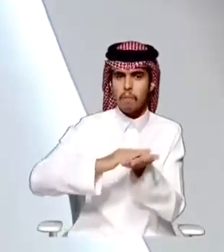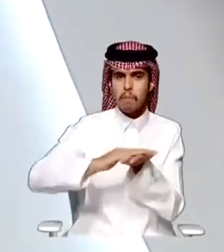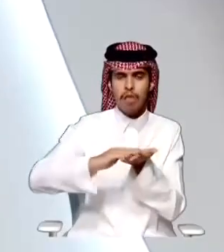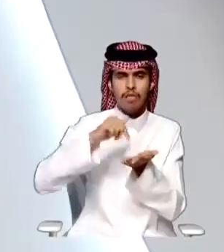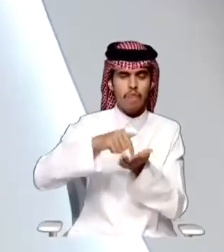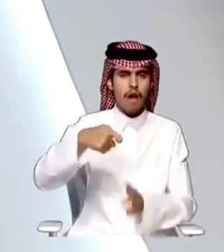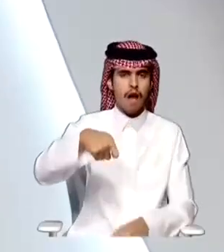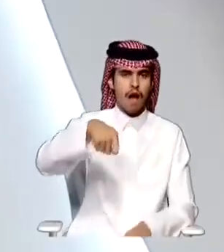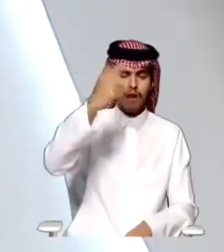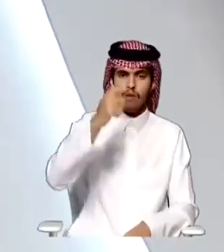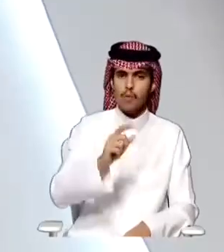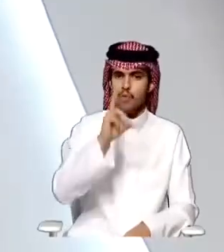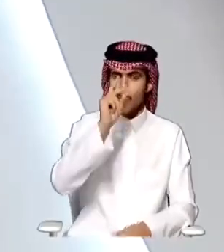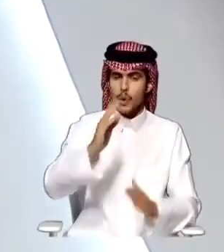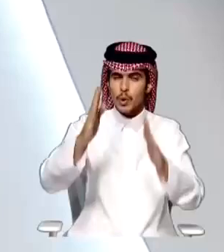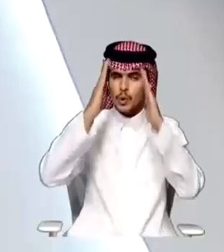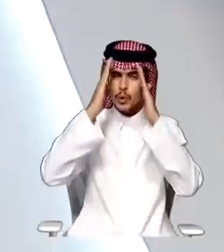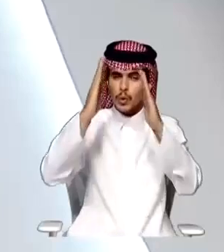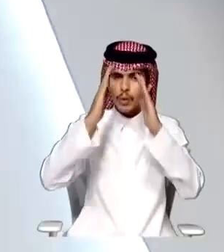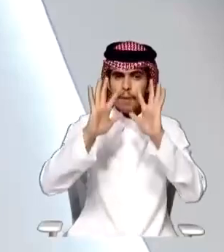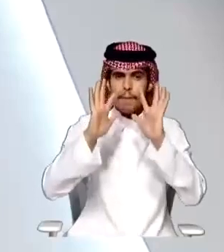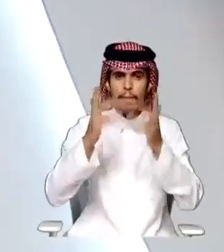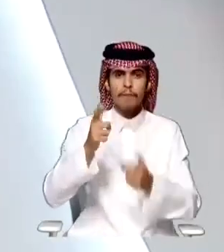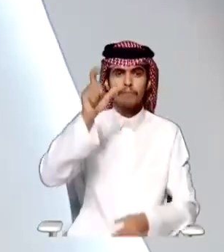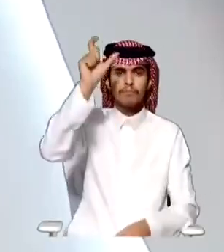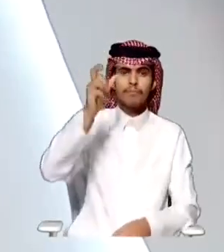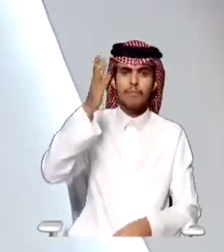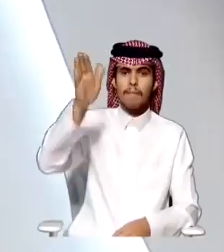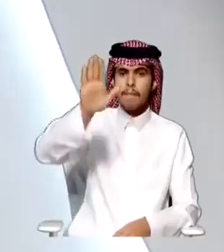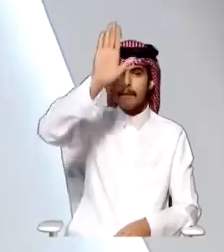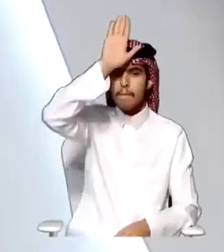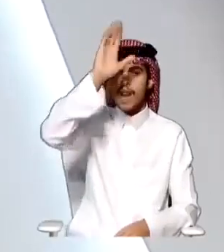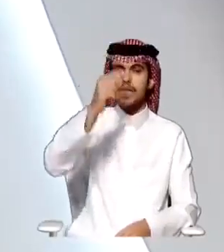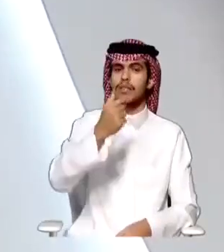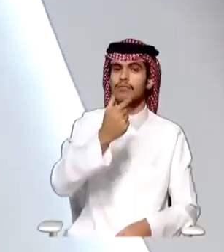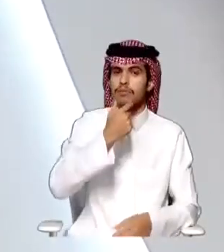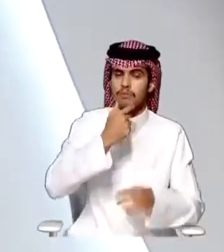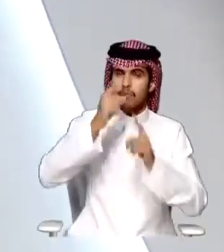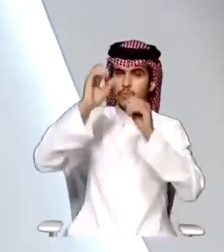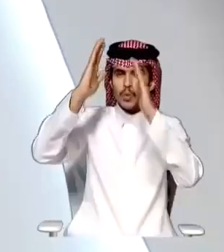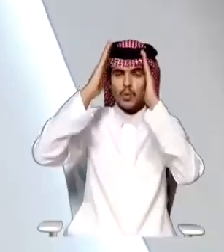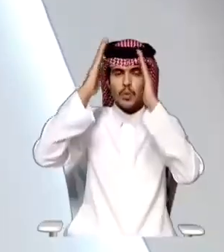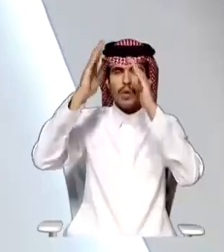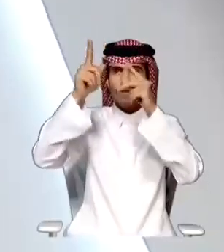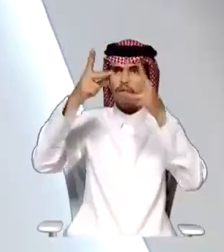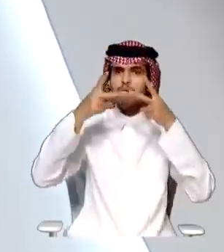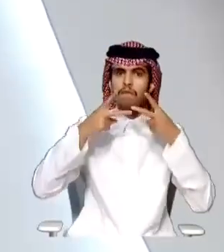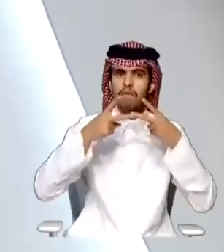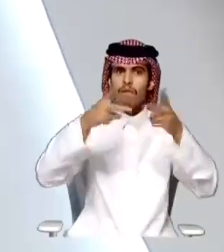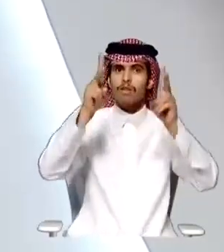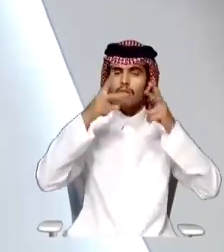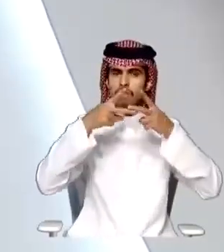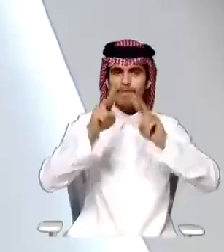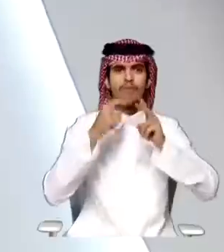اولا بالشكر الجزيل لخادم الحرمين الشريفين الملك سلمان بن عبد العزيز لاتاحه هذه الفرصه